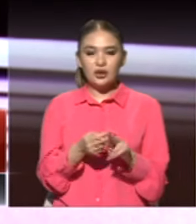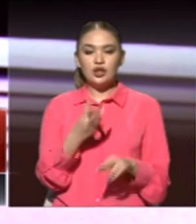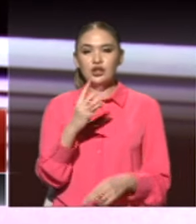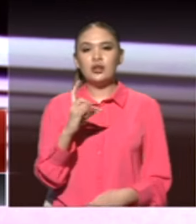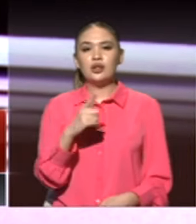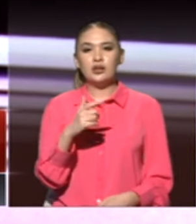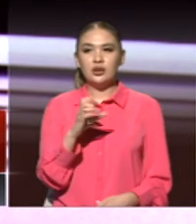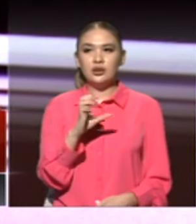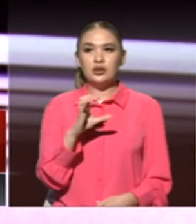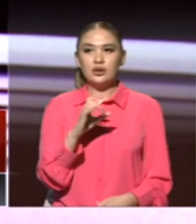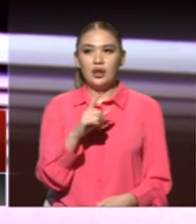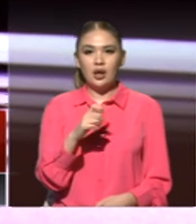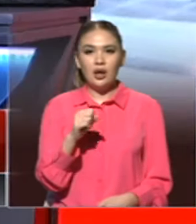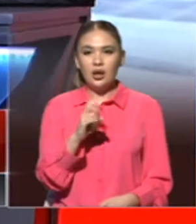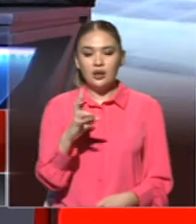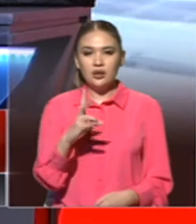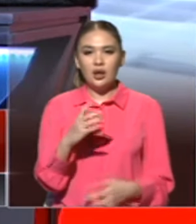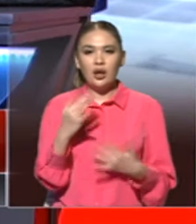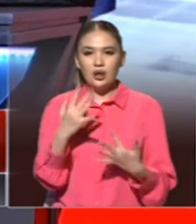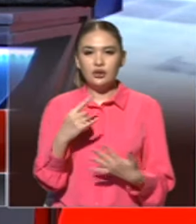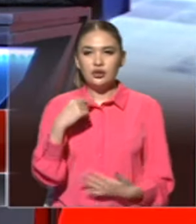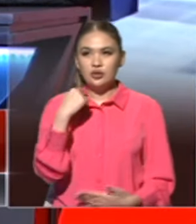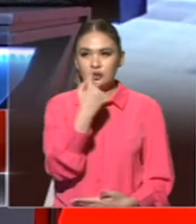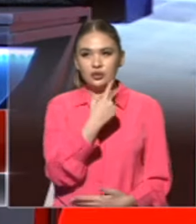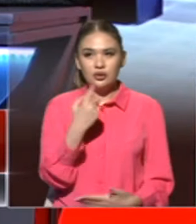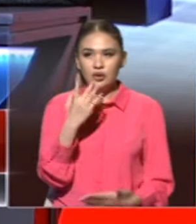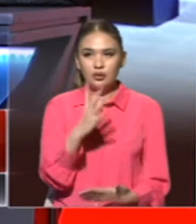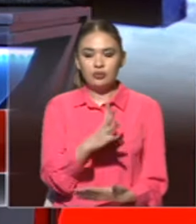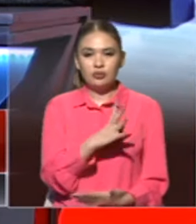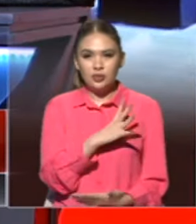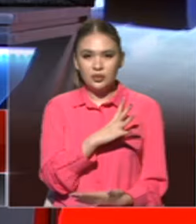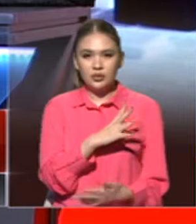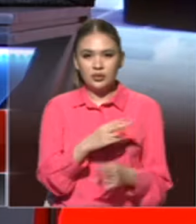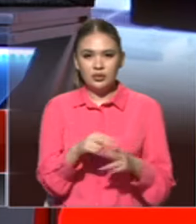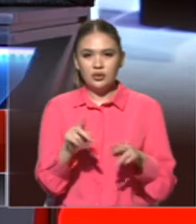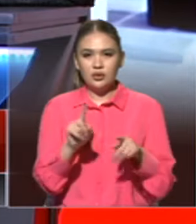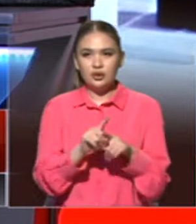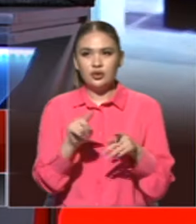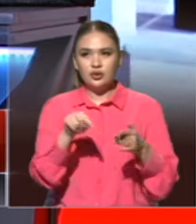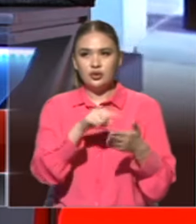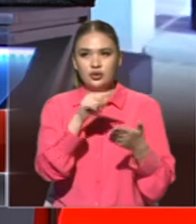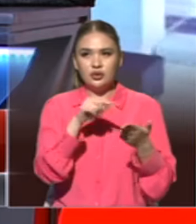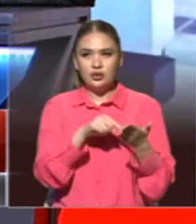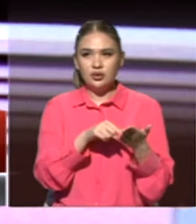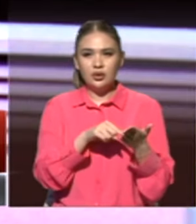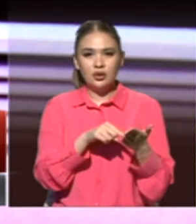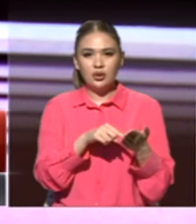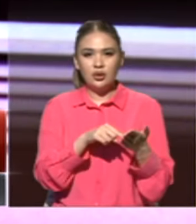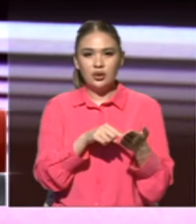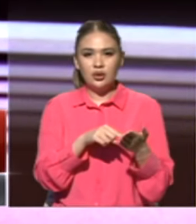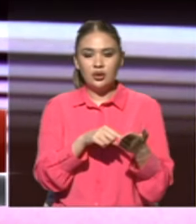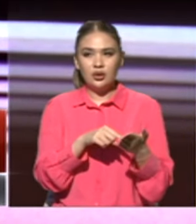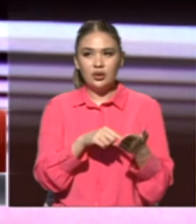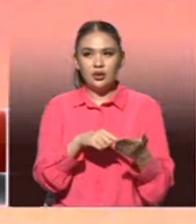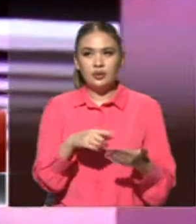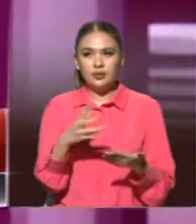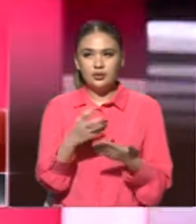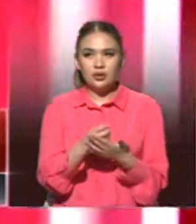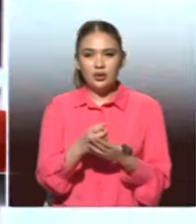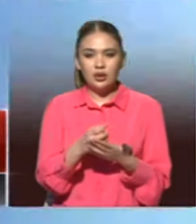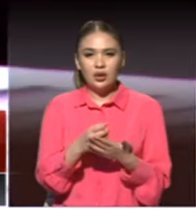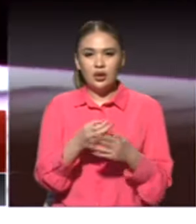ханның атын қанша тісі болды, тісінде қанша тісі болды атында деген сияқты сондай сұрақтардан қалып кеткен жалпы жара